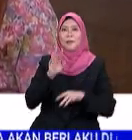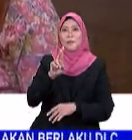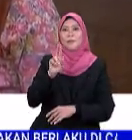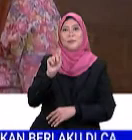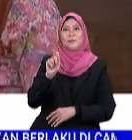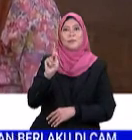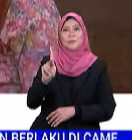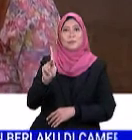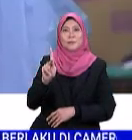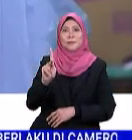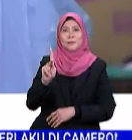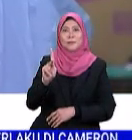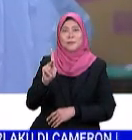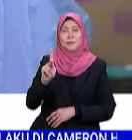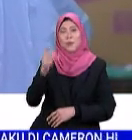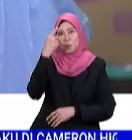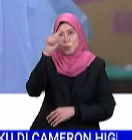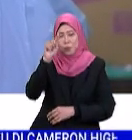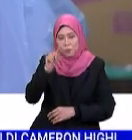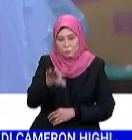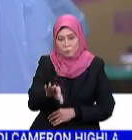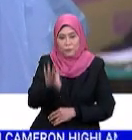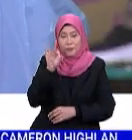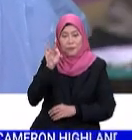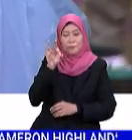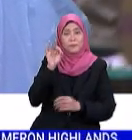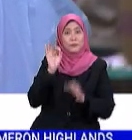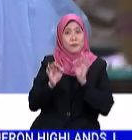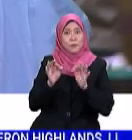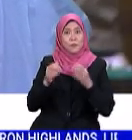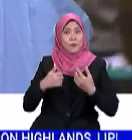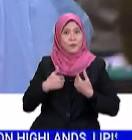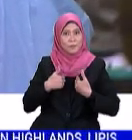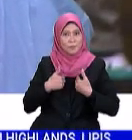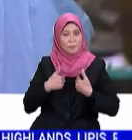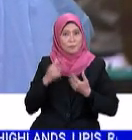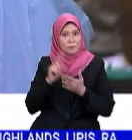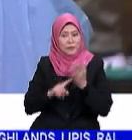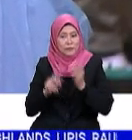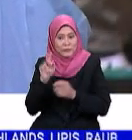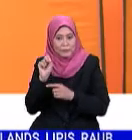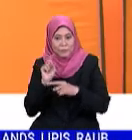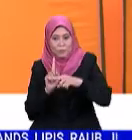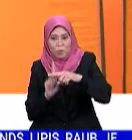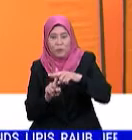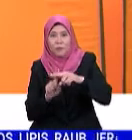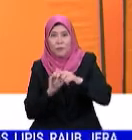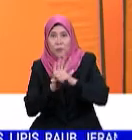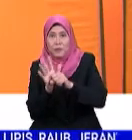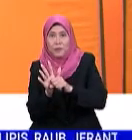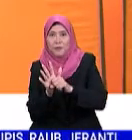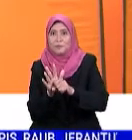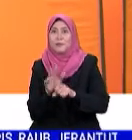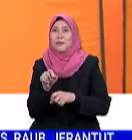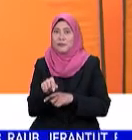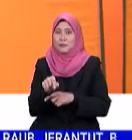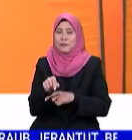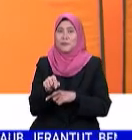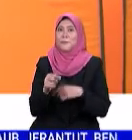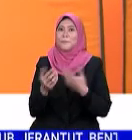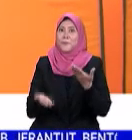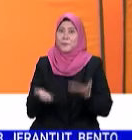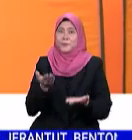RTK bagi mengesan jika ada sebarang kes positif, maka